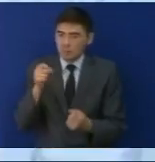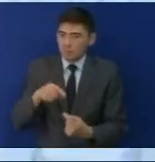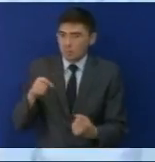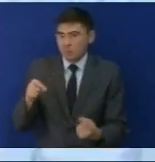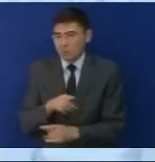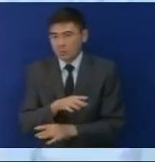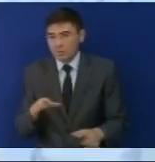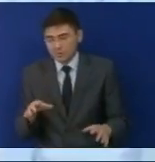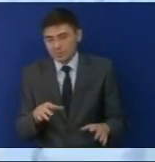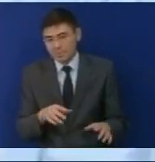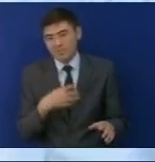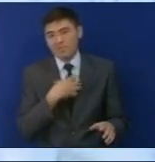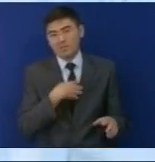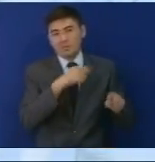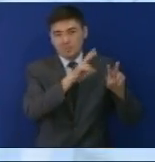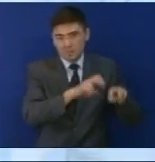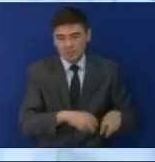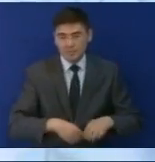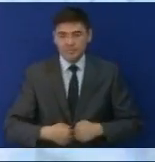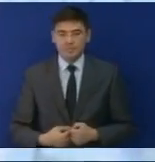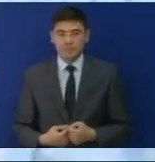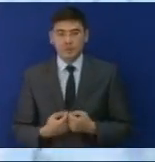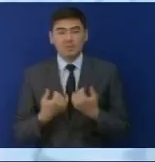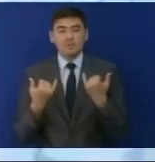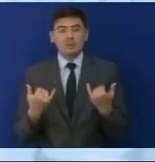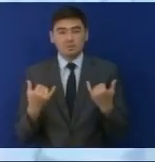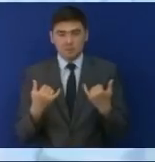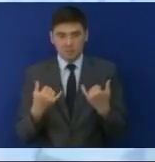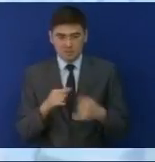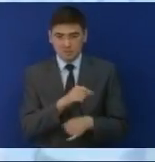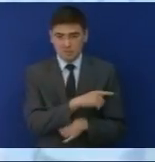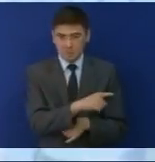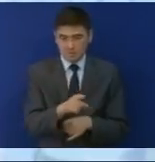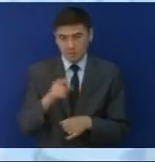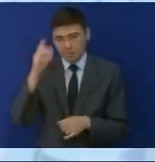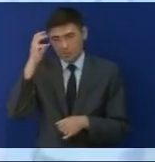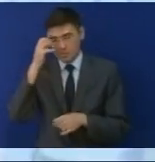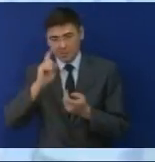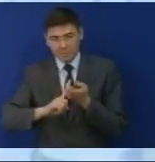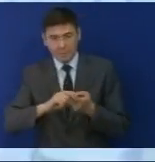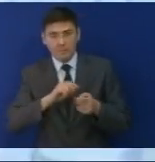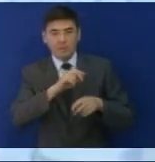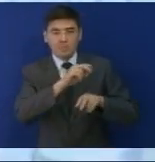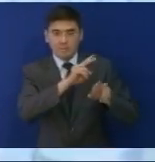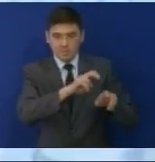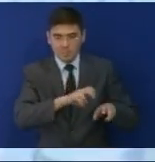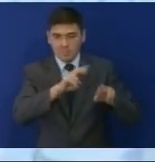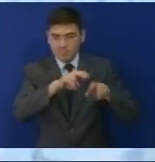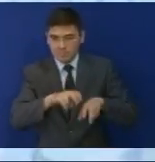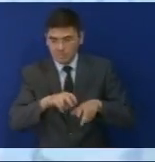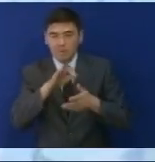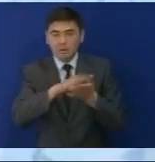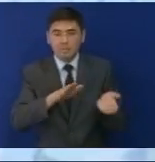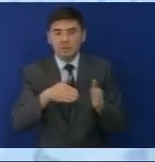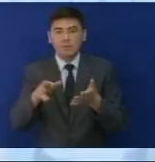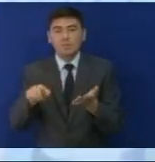данный момент идет регистрация на психометрический экзамен. Прием документов идет с 20 июня и скоро будет завершен.